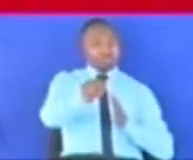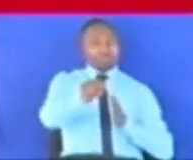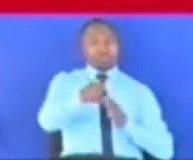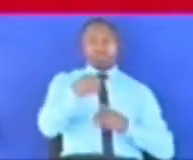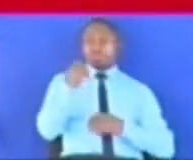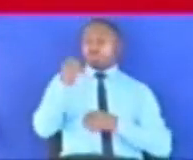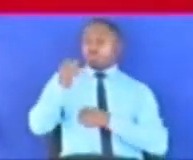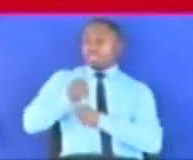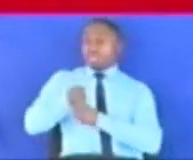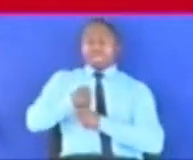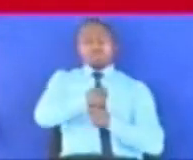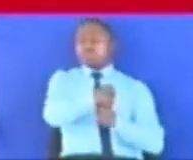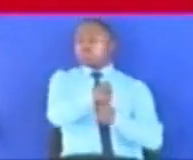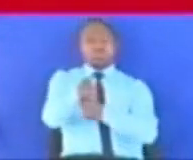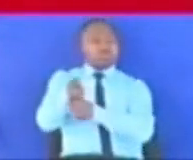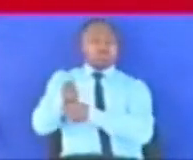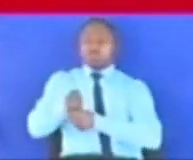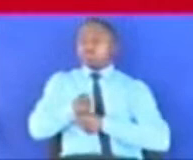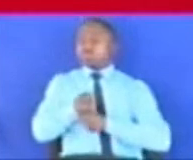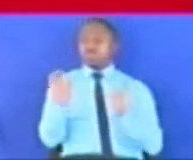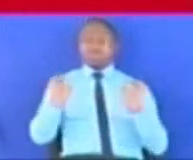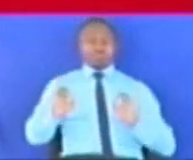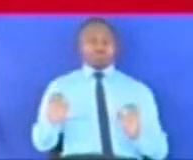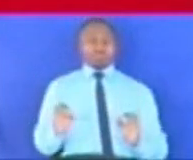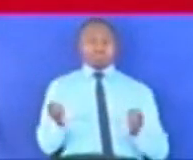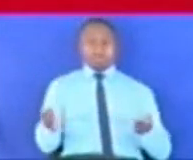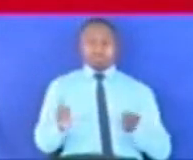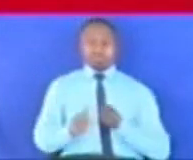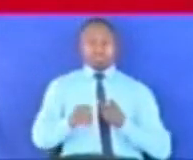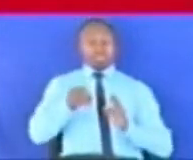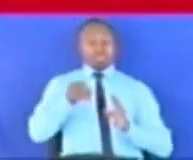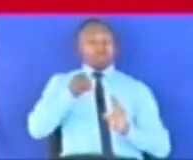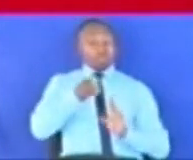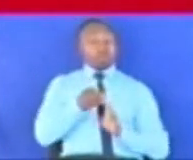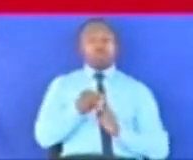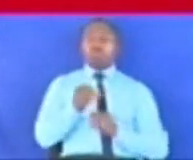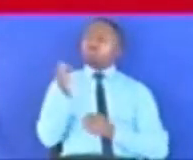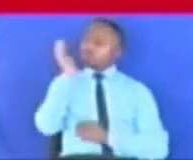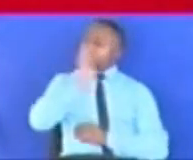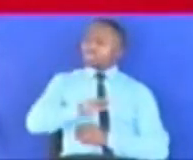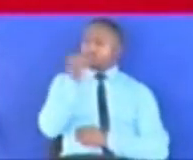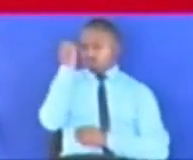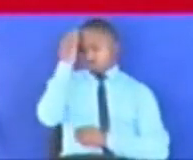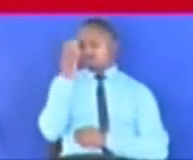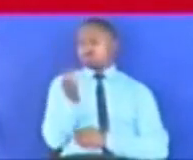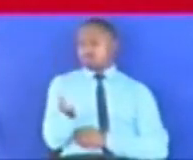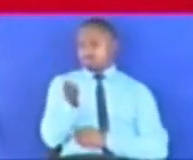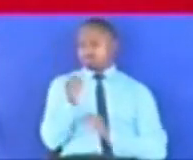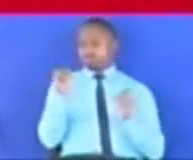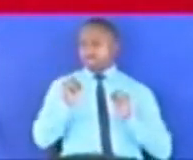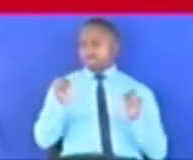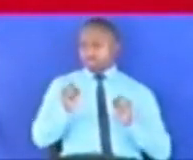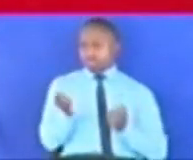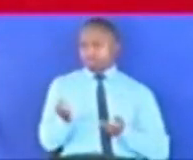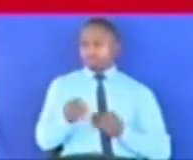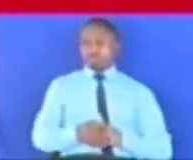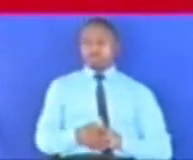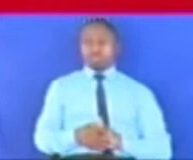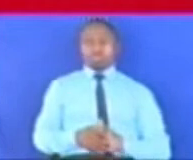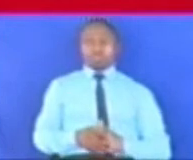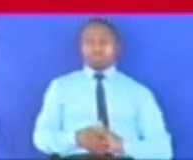hawafanyi kazi ya kupulizia na kuhamasisha ili angalau tutokomeze ili janga la